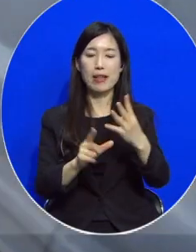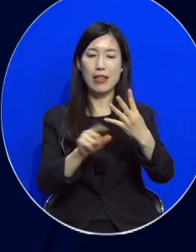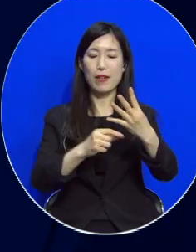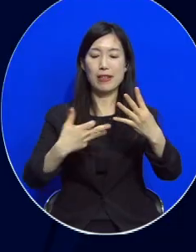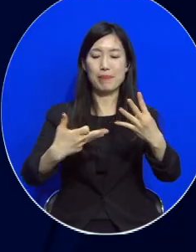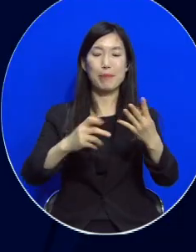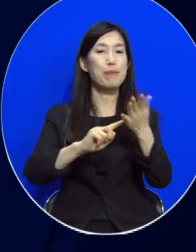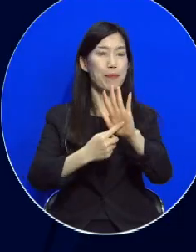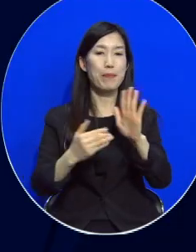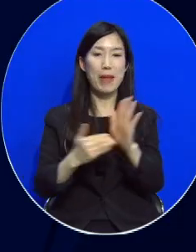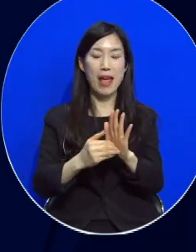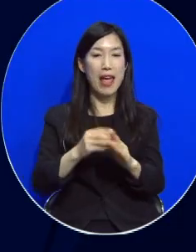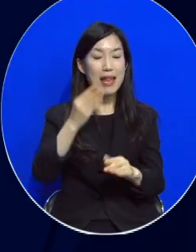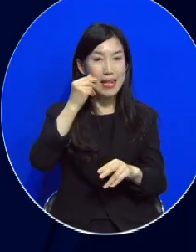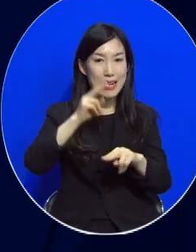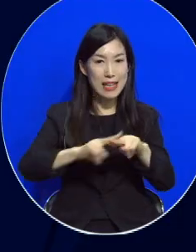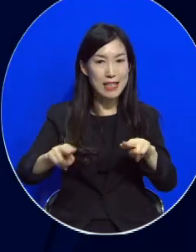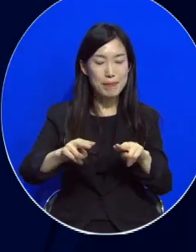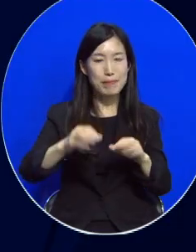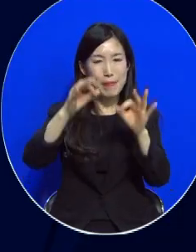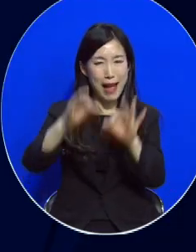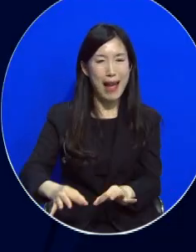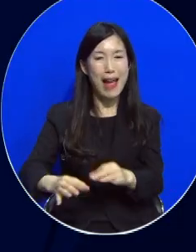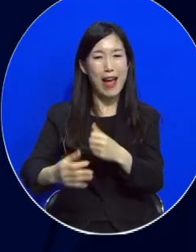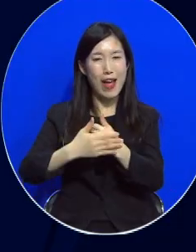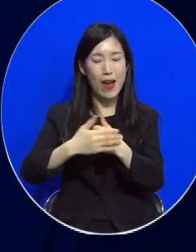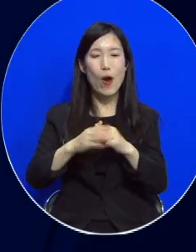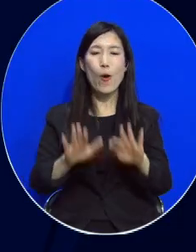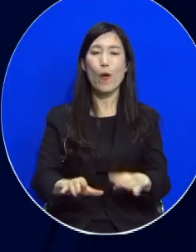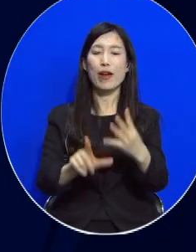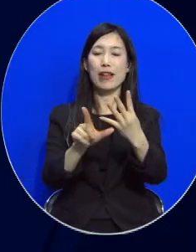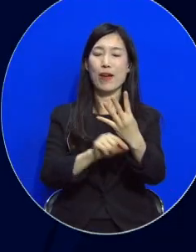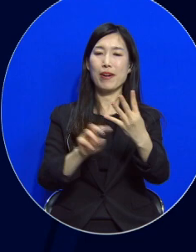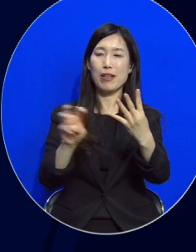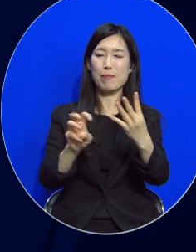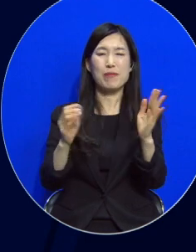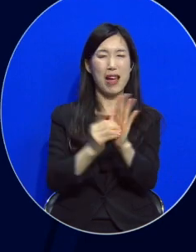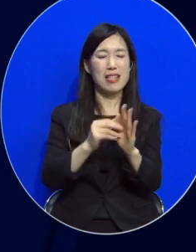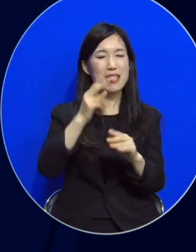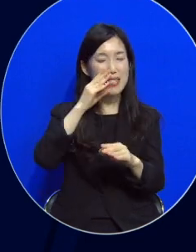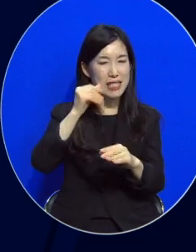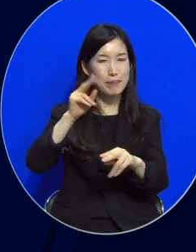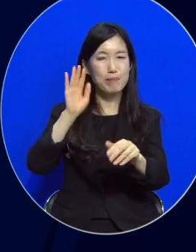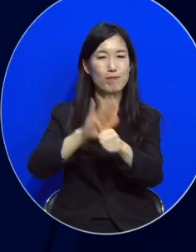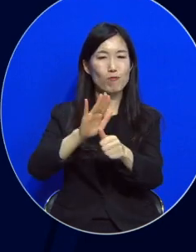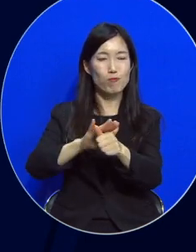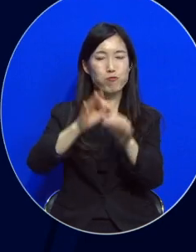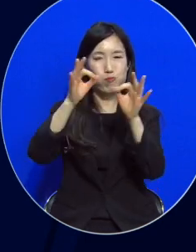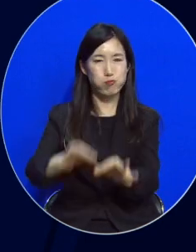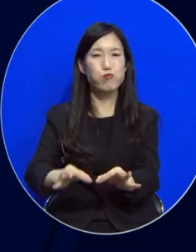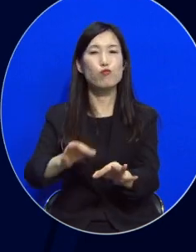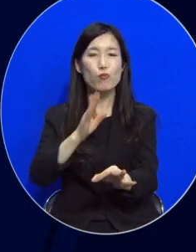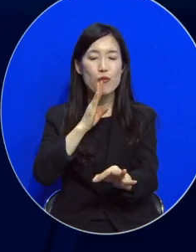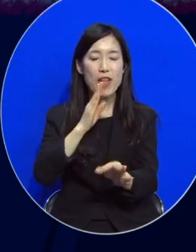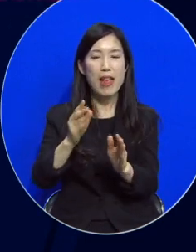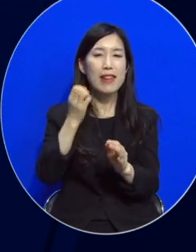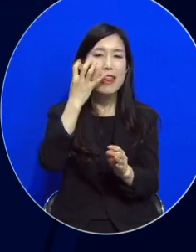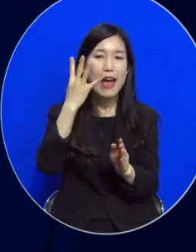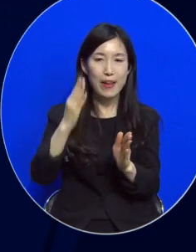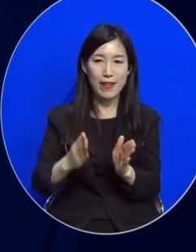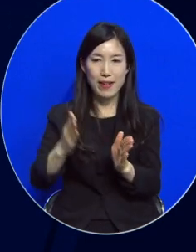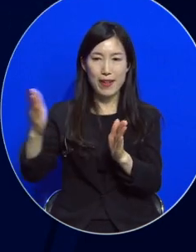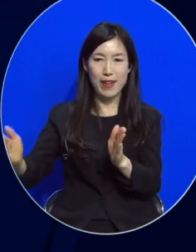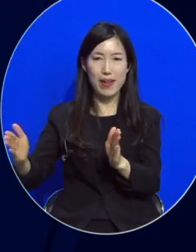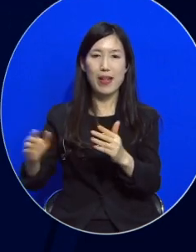발표했습니다 유류세 달력 세일 운용방안에 따르면 이달 30일까지로 설정됐던 유류세의 한시인하 기간은 8월 31일까지